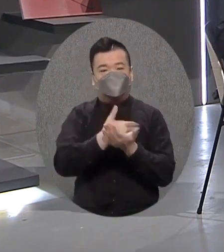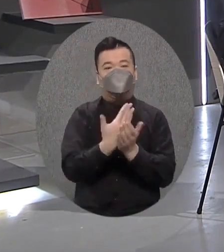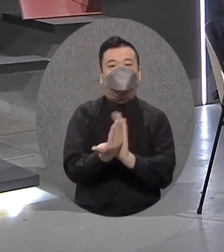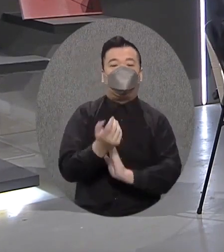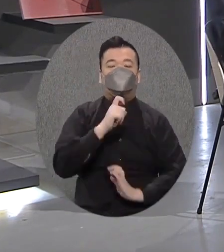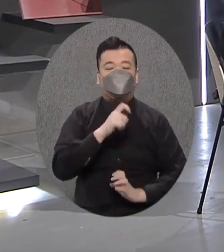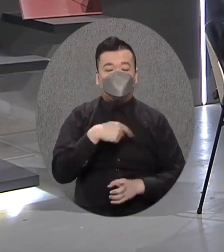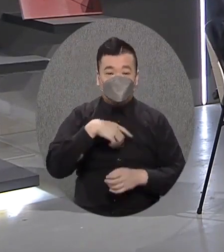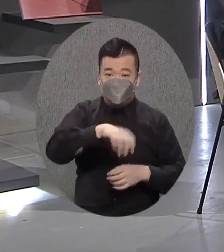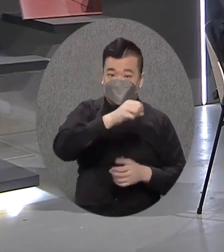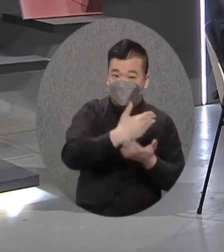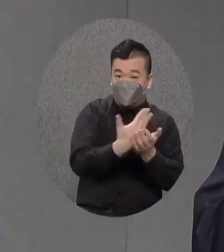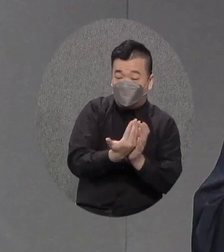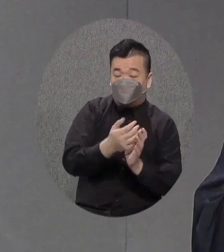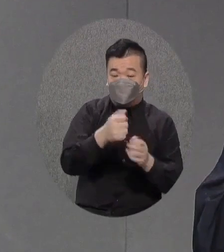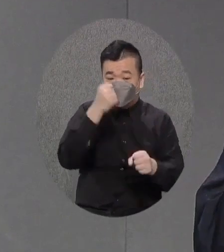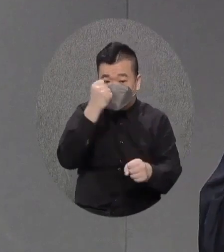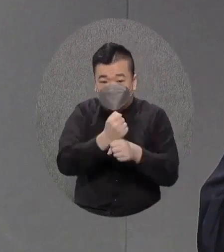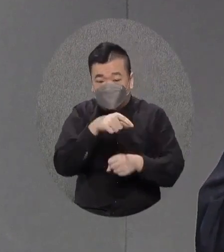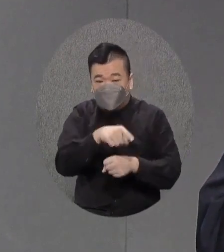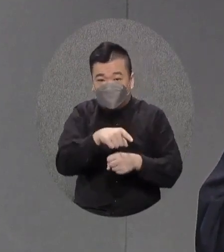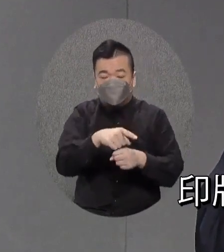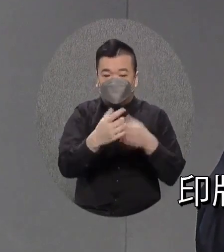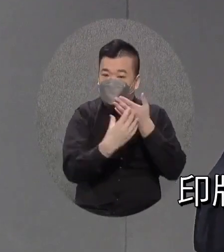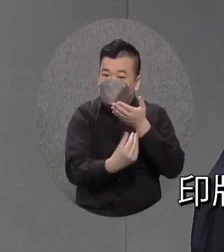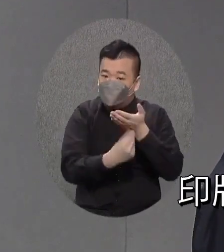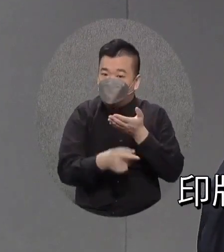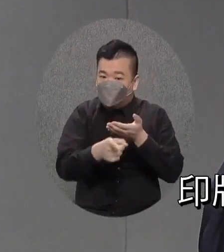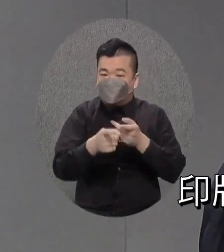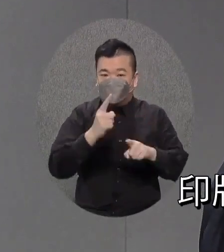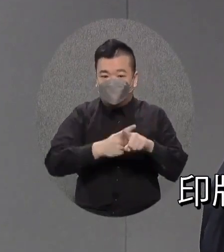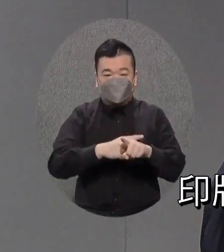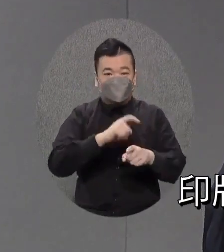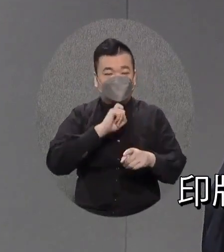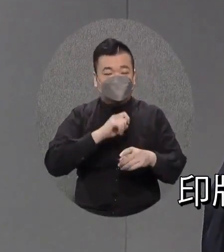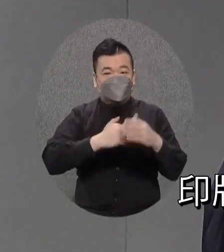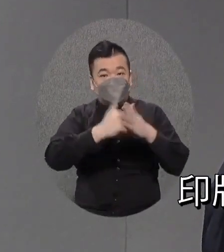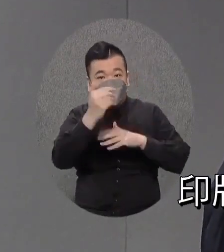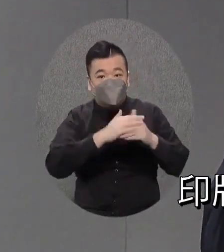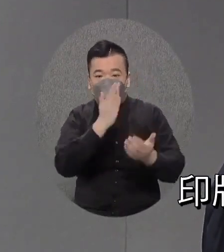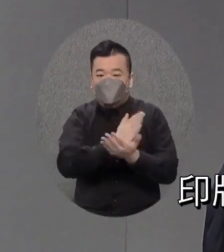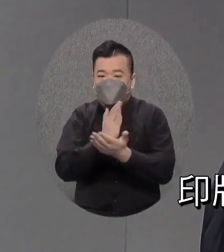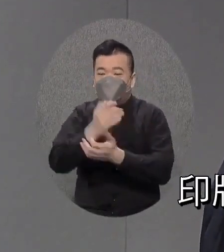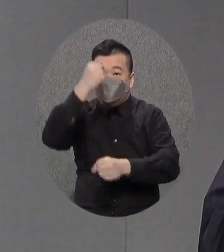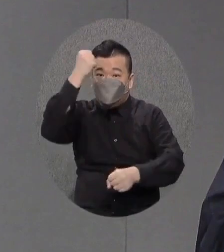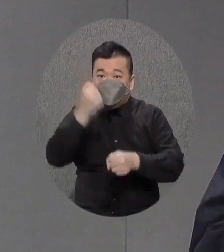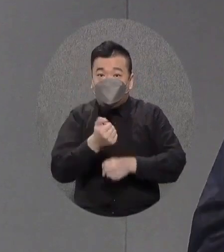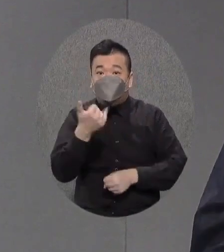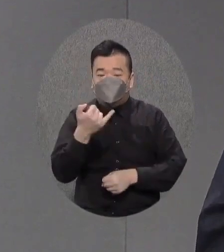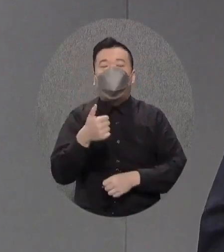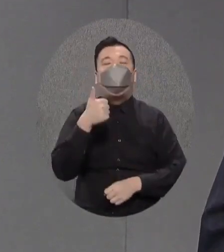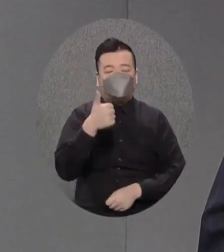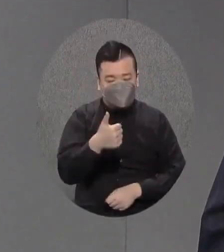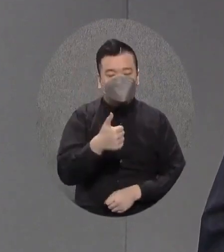即係話，我哋用唔同嘅材質去整個印版嘅時候，個印版本身係有唔同嘅技術或者方式去整個印版。 係冇